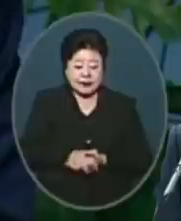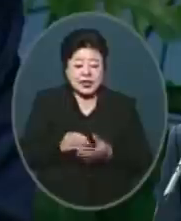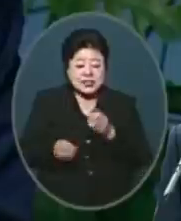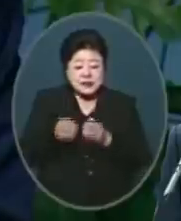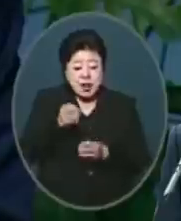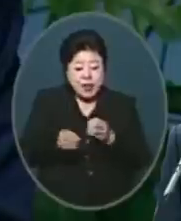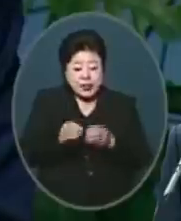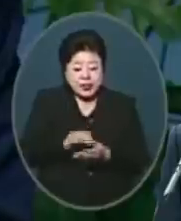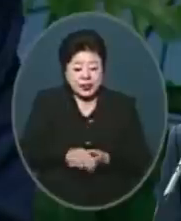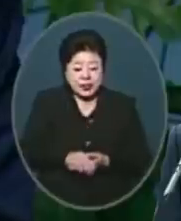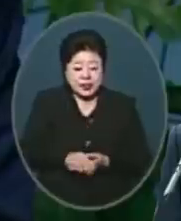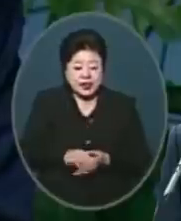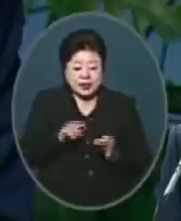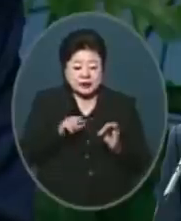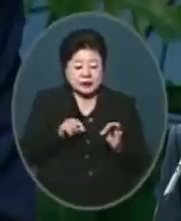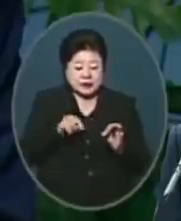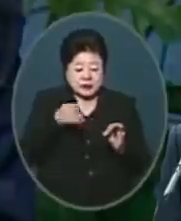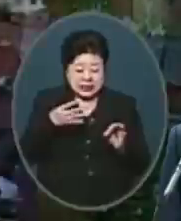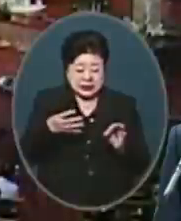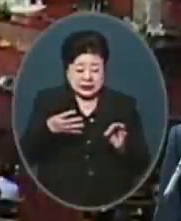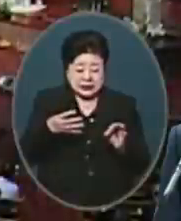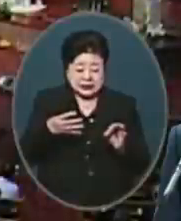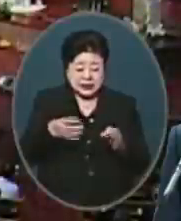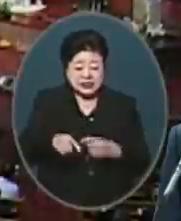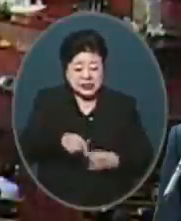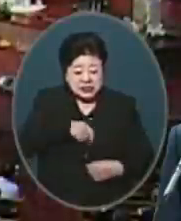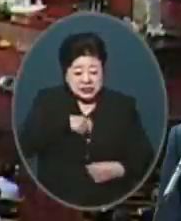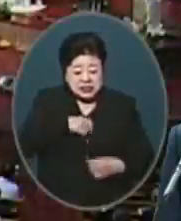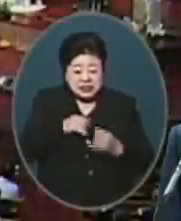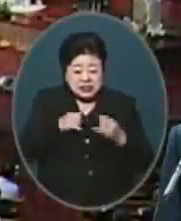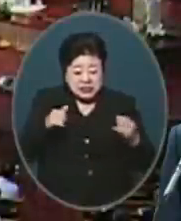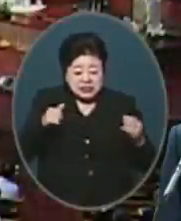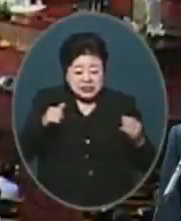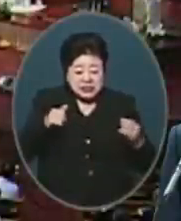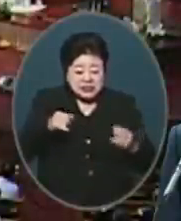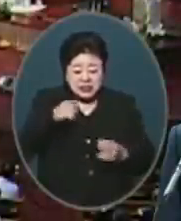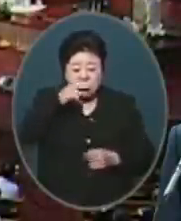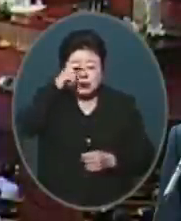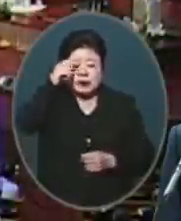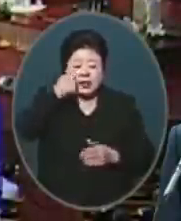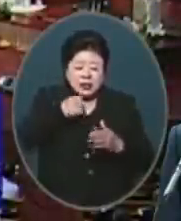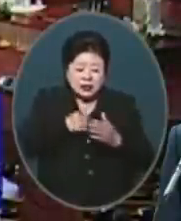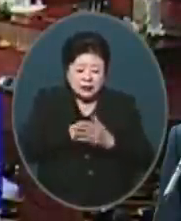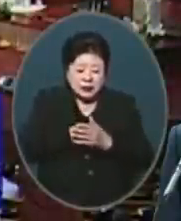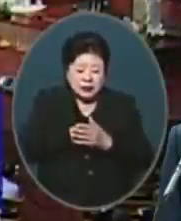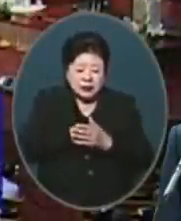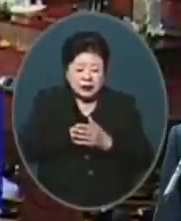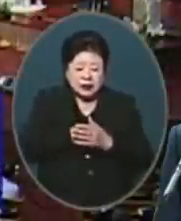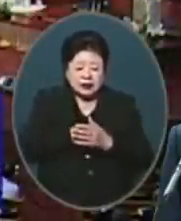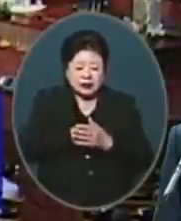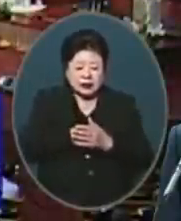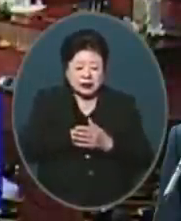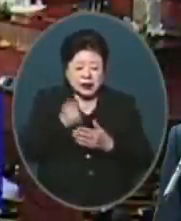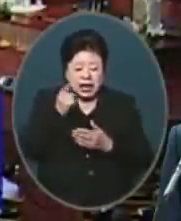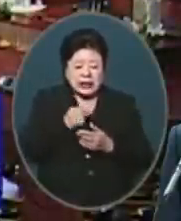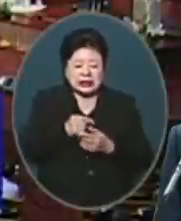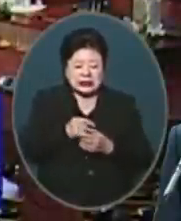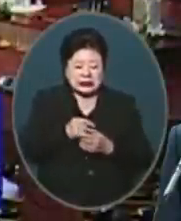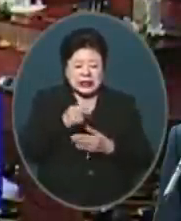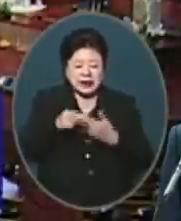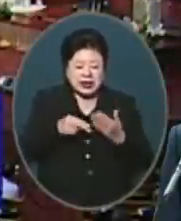시편 17사절 의인의 그 교만한 얼굴로 말하기를